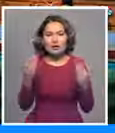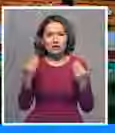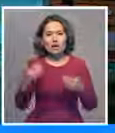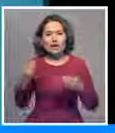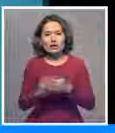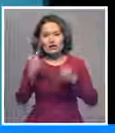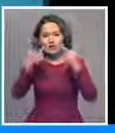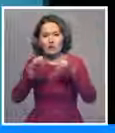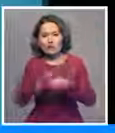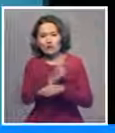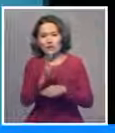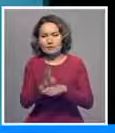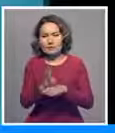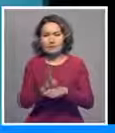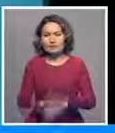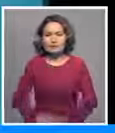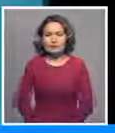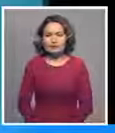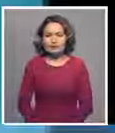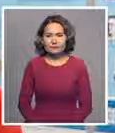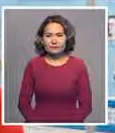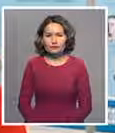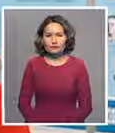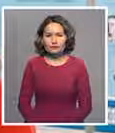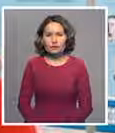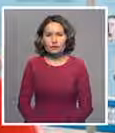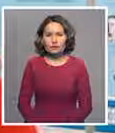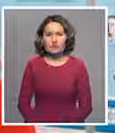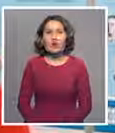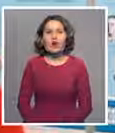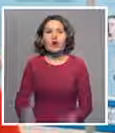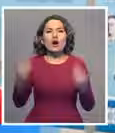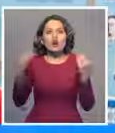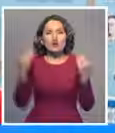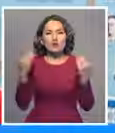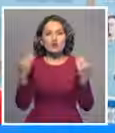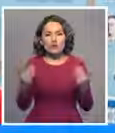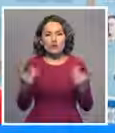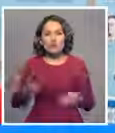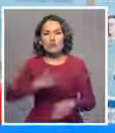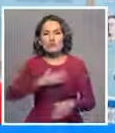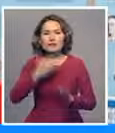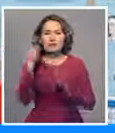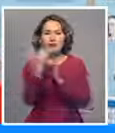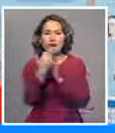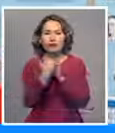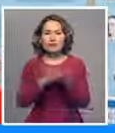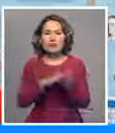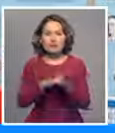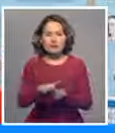орталығы бүгінде жаңа технологиямен жарақталған. Сол бағдарламаларды біз жұмыс берушілермен бірге құрастырып отырғаннан кейін,